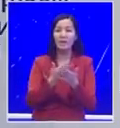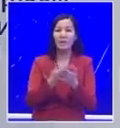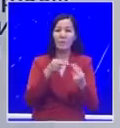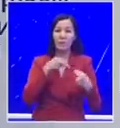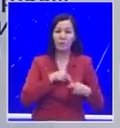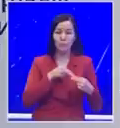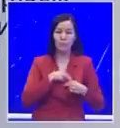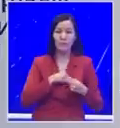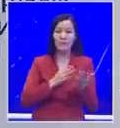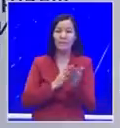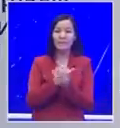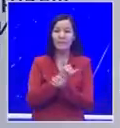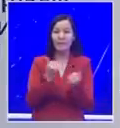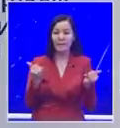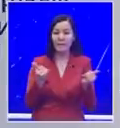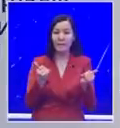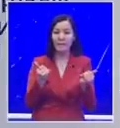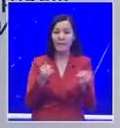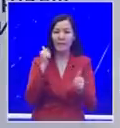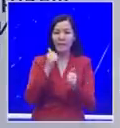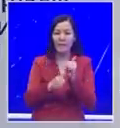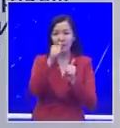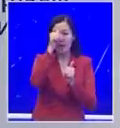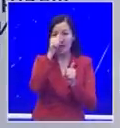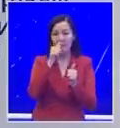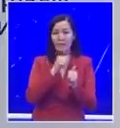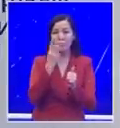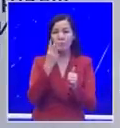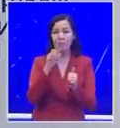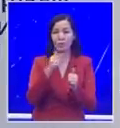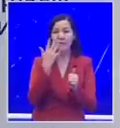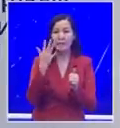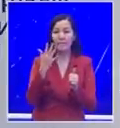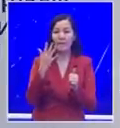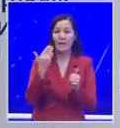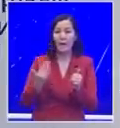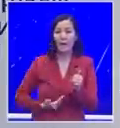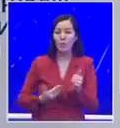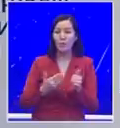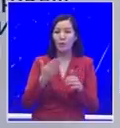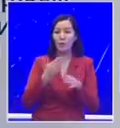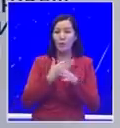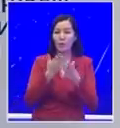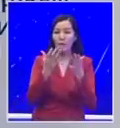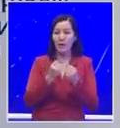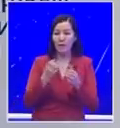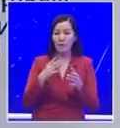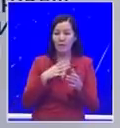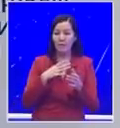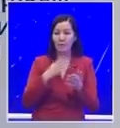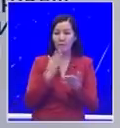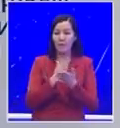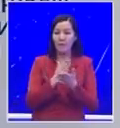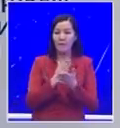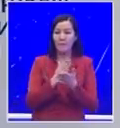қызметіне, көрсетілген қызметтеріне ай сайын жұмыс беруші тарапынан 3,5% есебінде әлеуметтік аударымдарылып, ол әлеуметтік аударымдар аударылған себептен